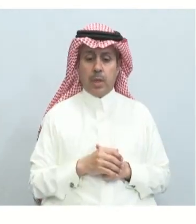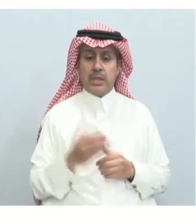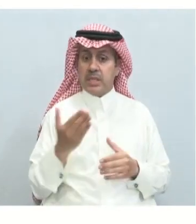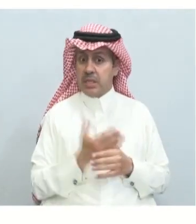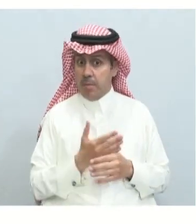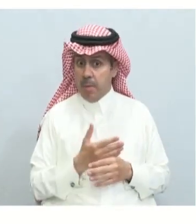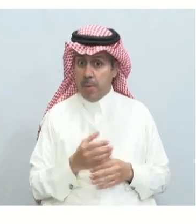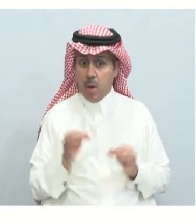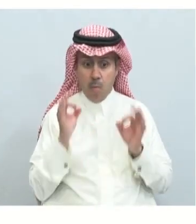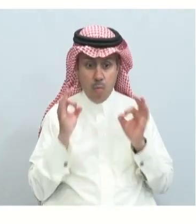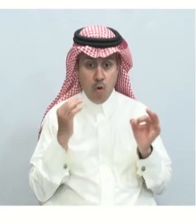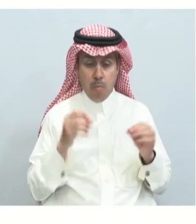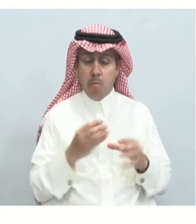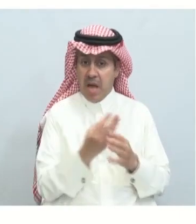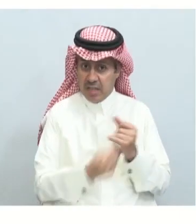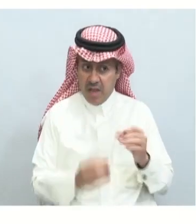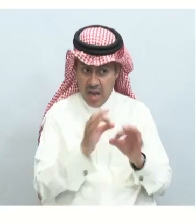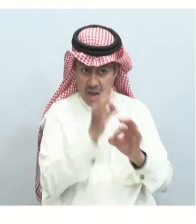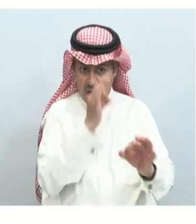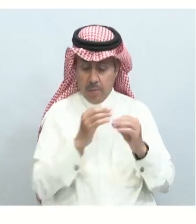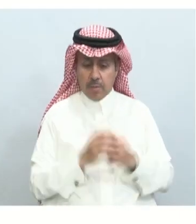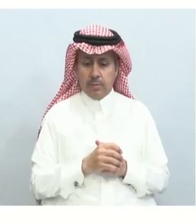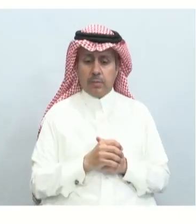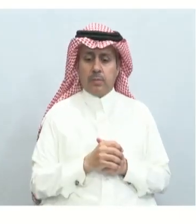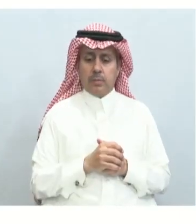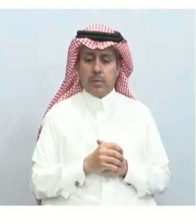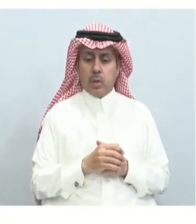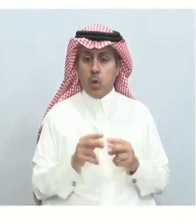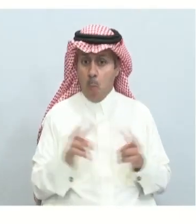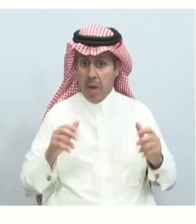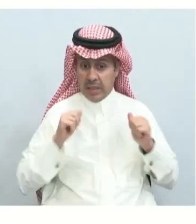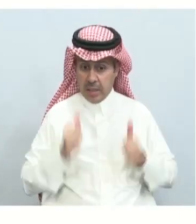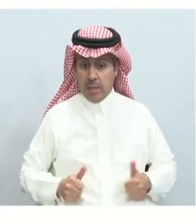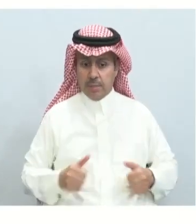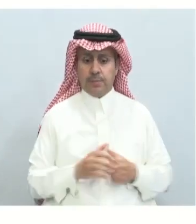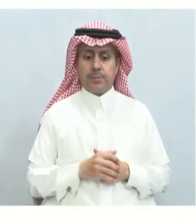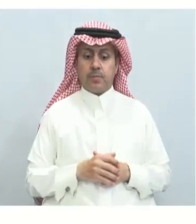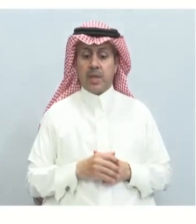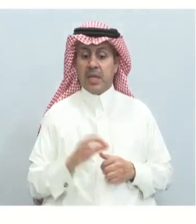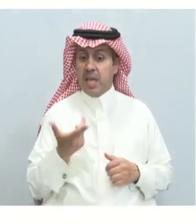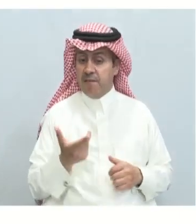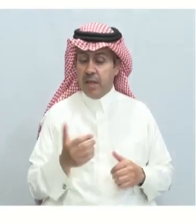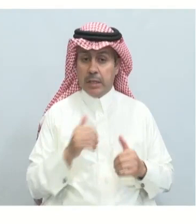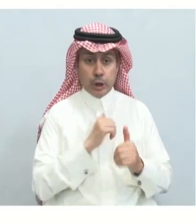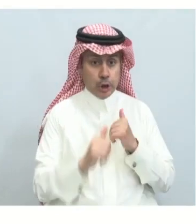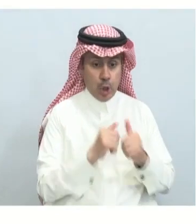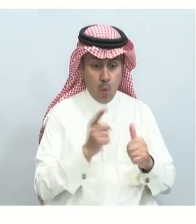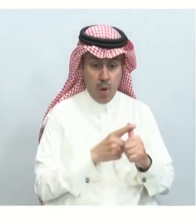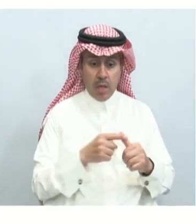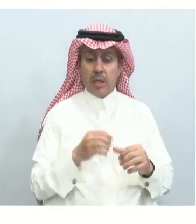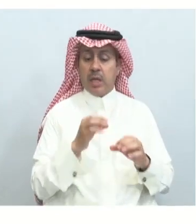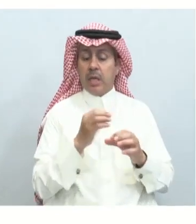سبب لاطفال الانابيب ثالثا ان يبين الطالب او الطالبه صفه الطريقه